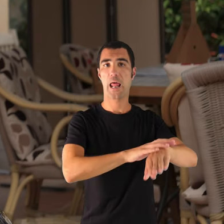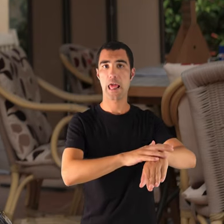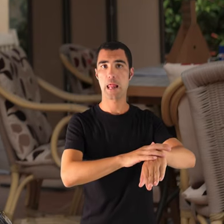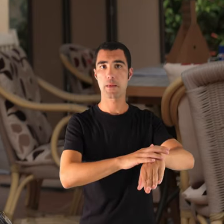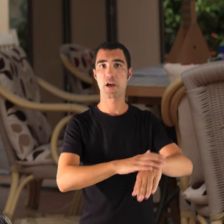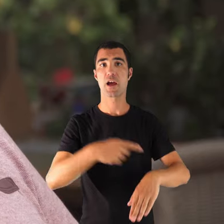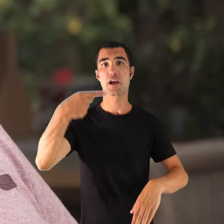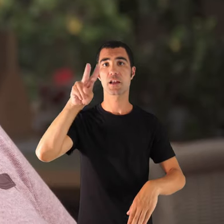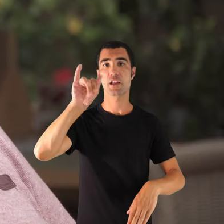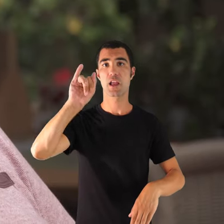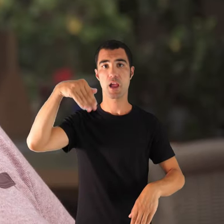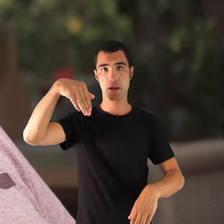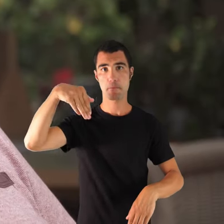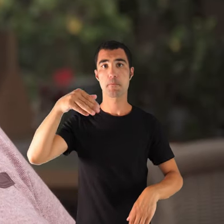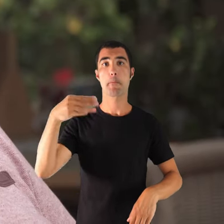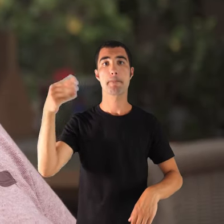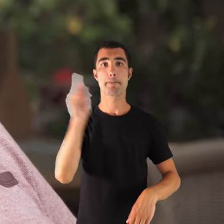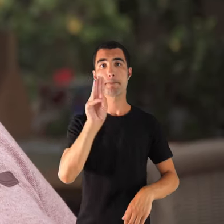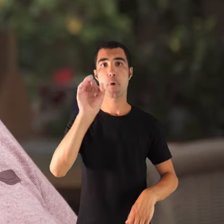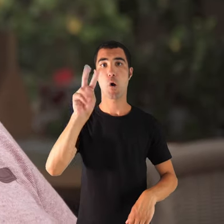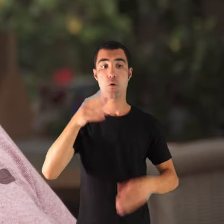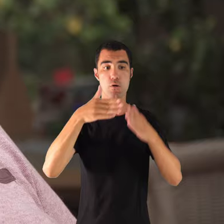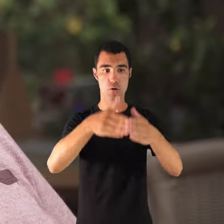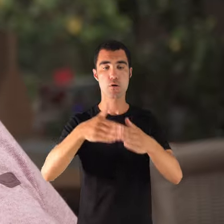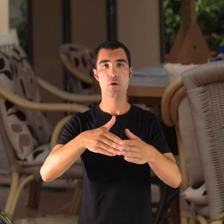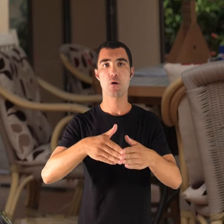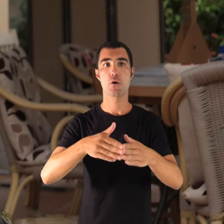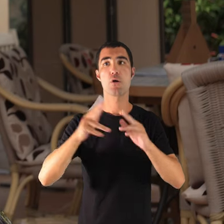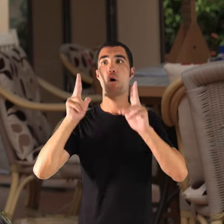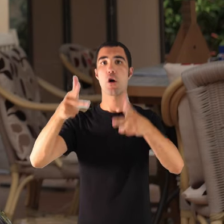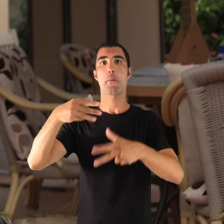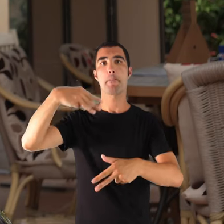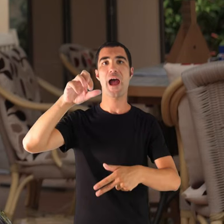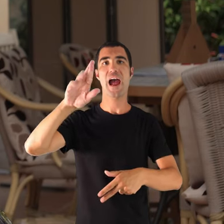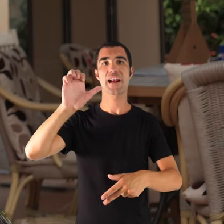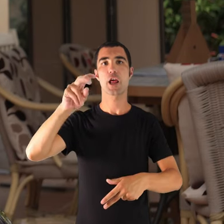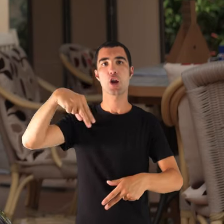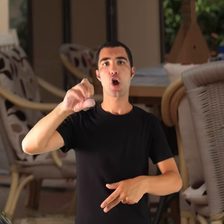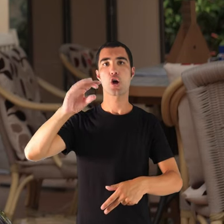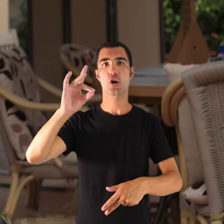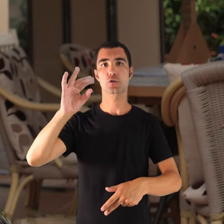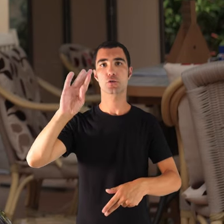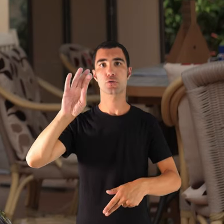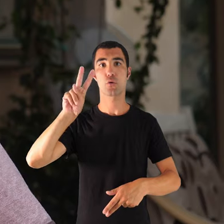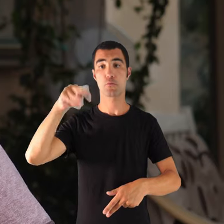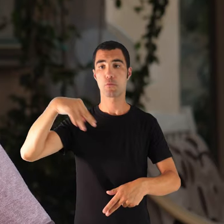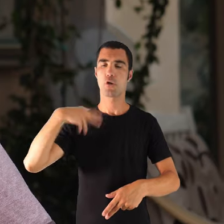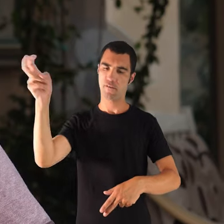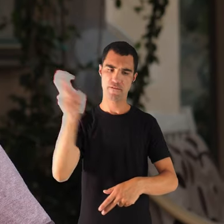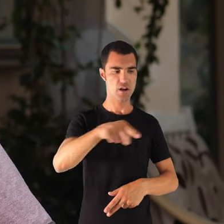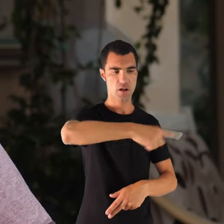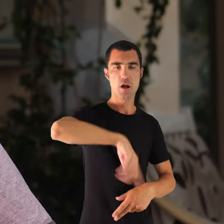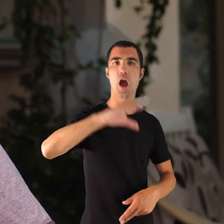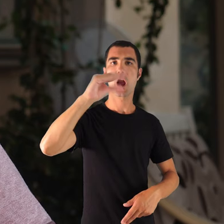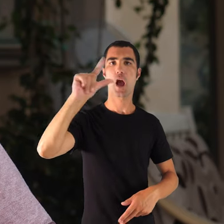Palma, amb en Guillem Pol, a fer excursions amb un lluc que li donen el Mare Nostrum. Vaig venir cap a sobre per manar la Calobra.